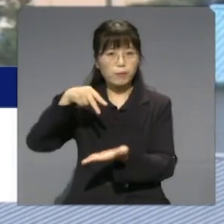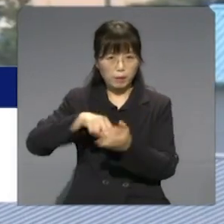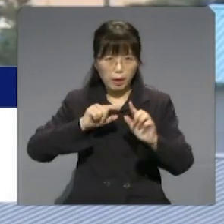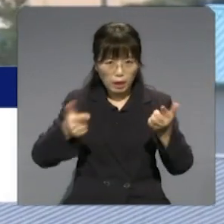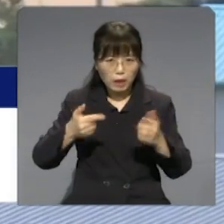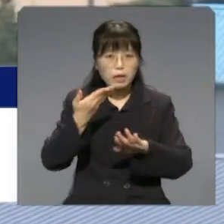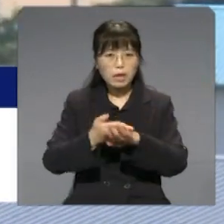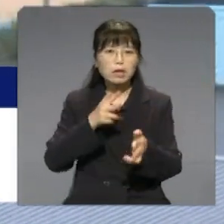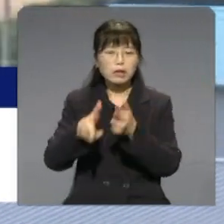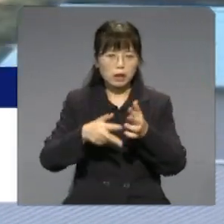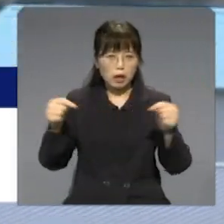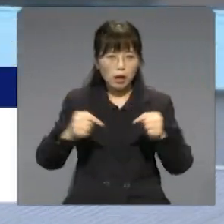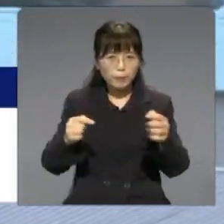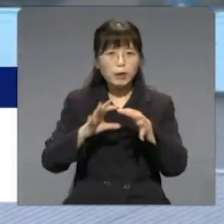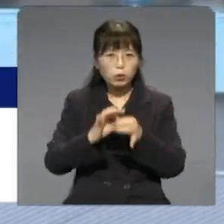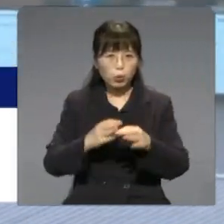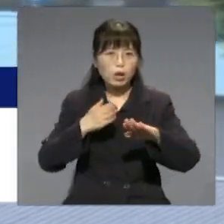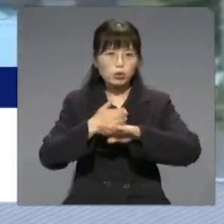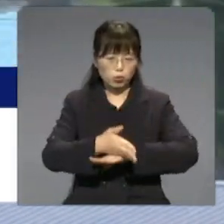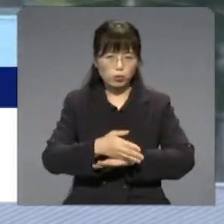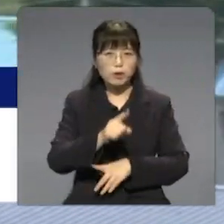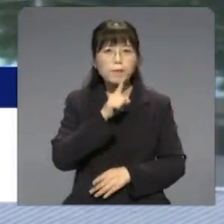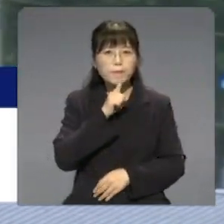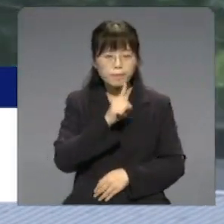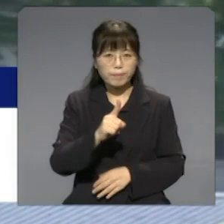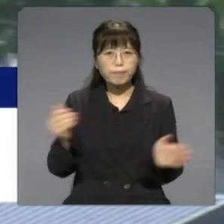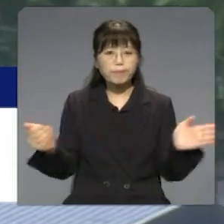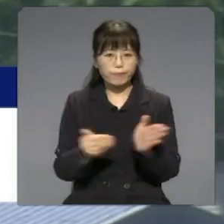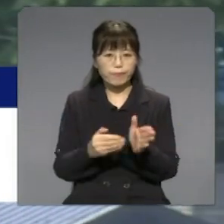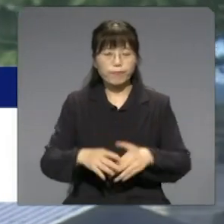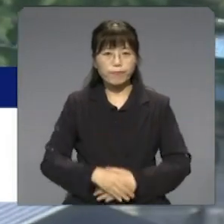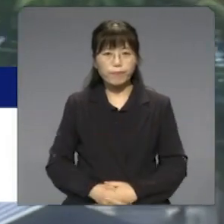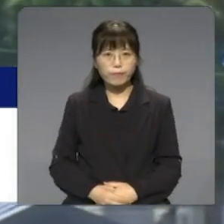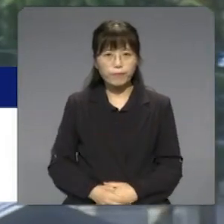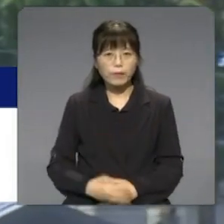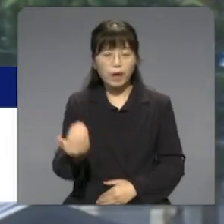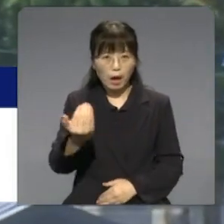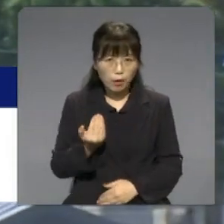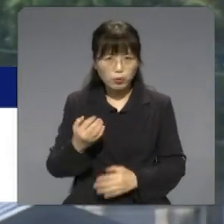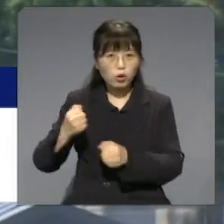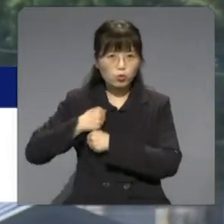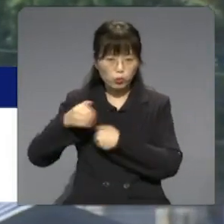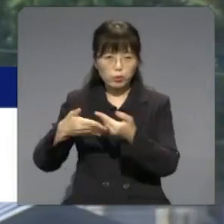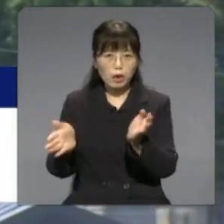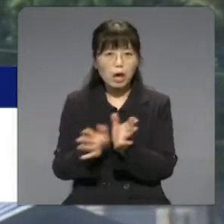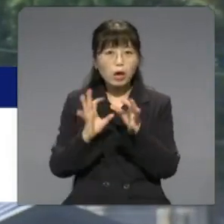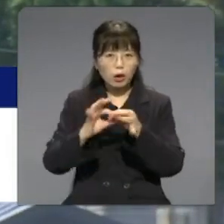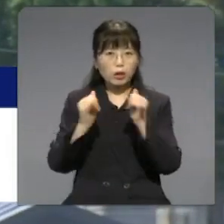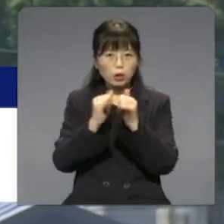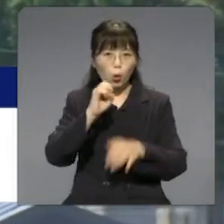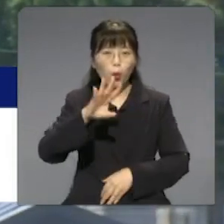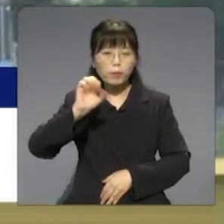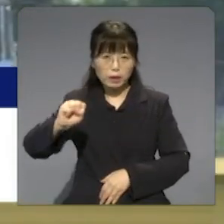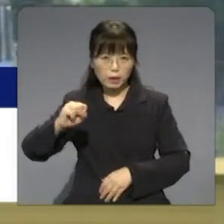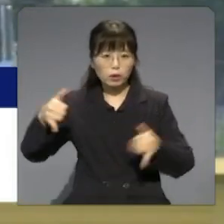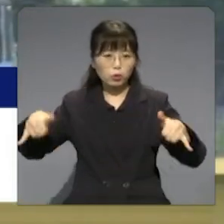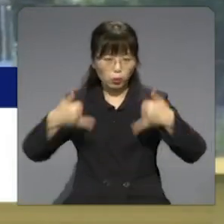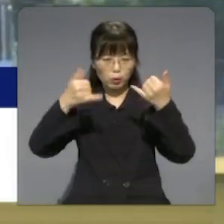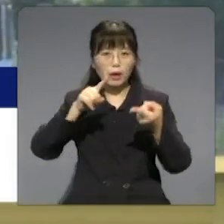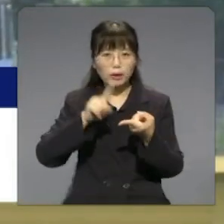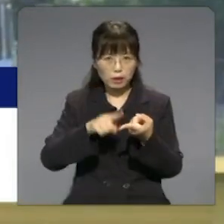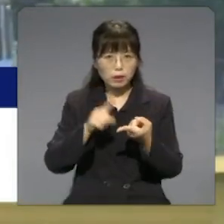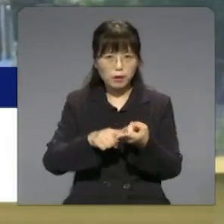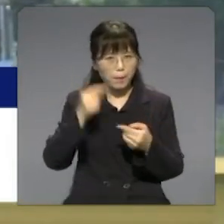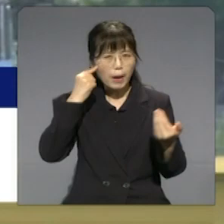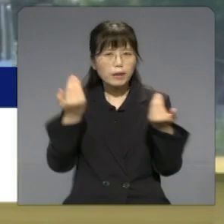타 기관과의 협업을 통해 추진할 것이라고 말했습니다. 앞서 군 당국자도 OBS와의 통화에서